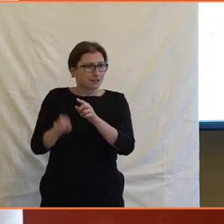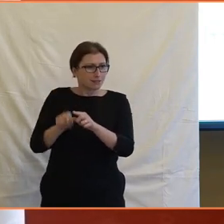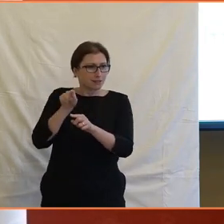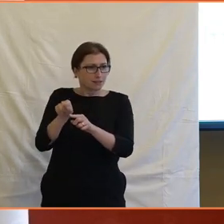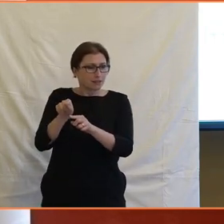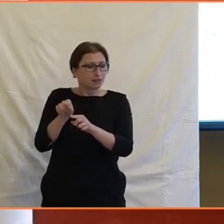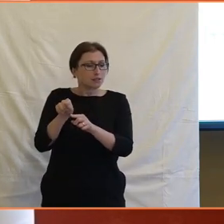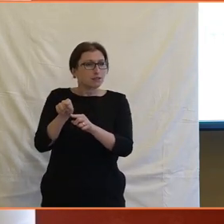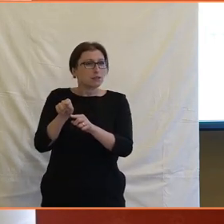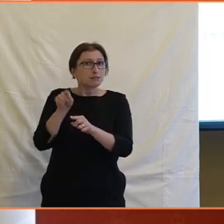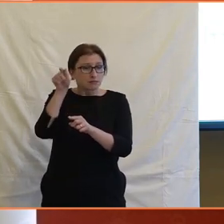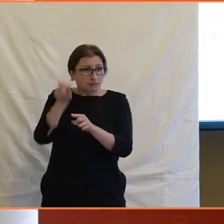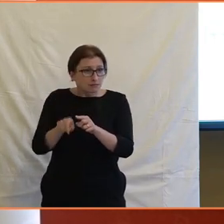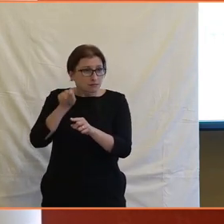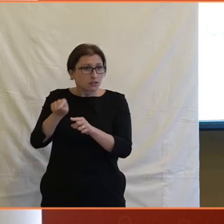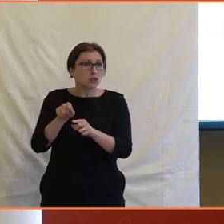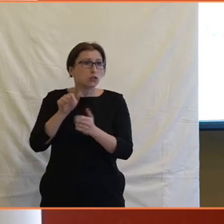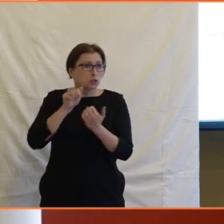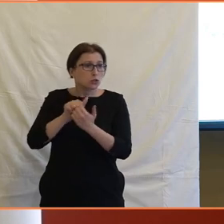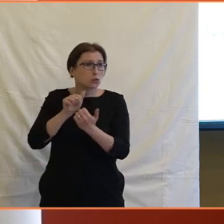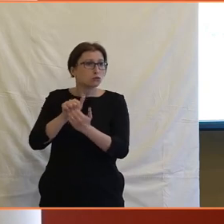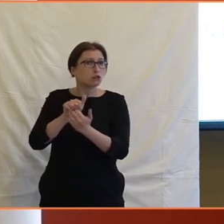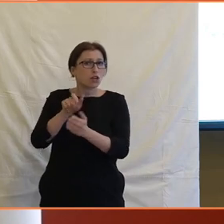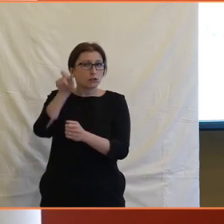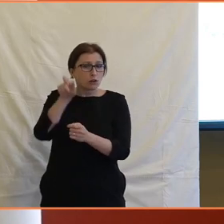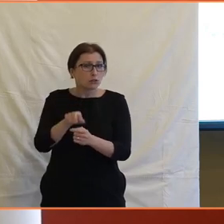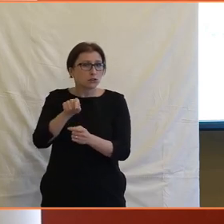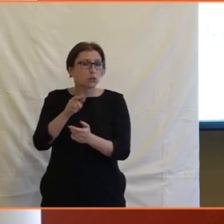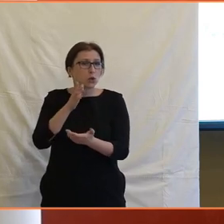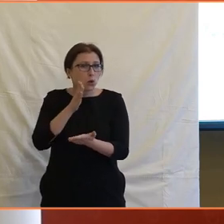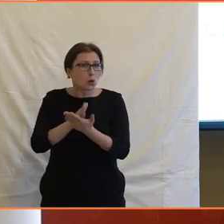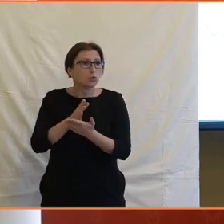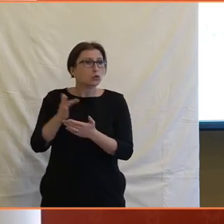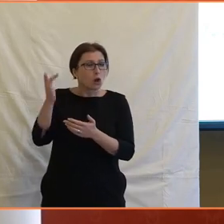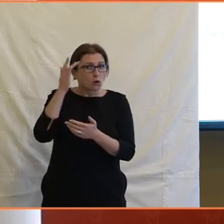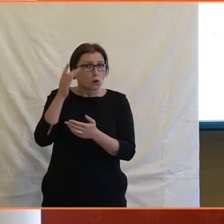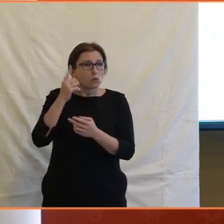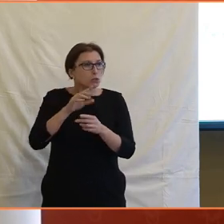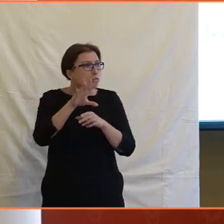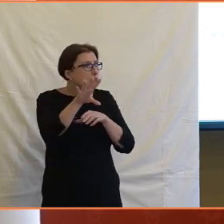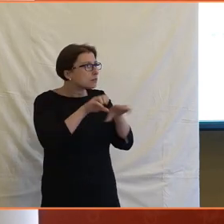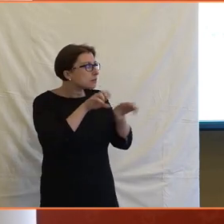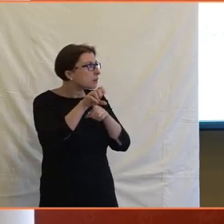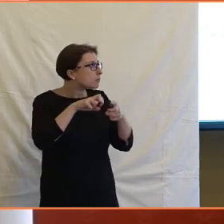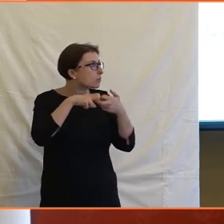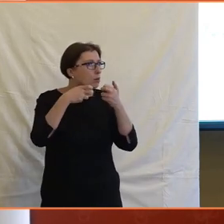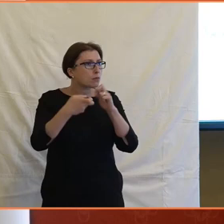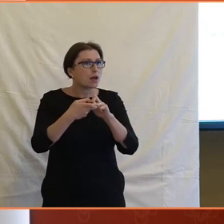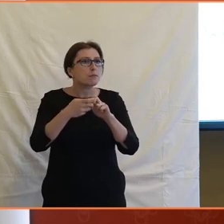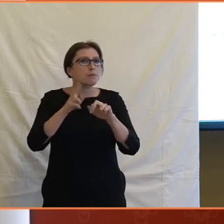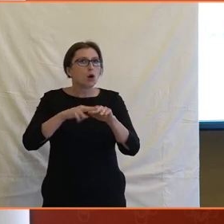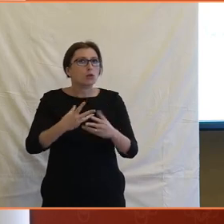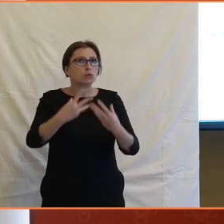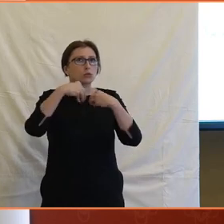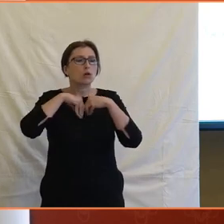protože to jsou prostě samozřejmě lidi, kteří musí ten problém navnímat, aby ho byli ochotní řešit.